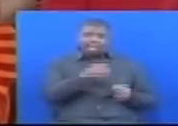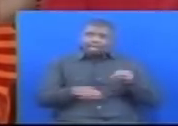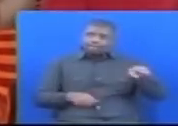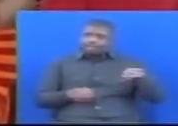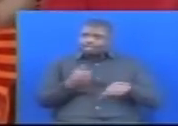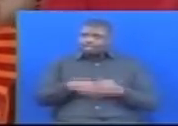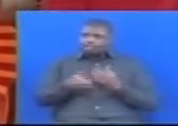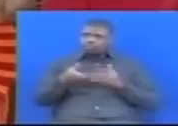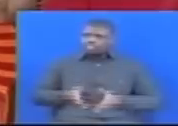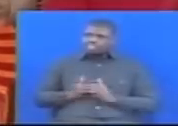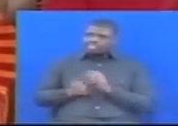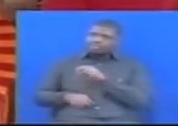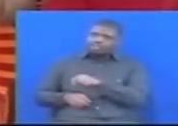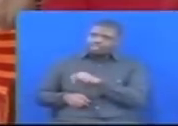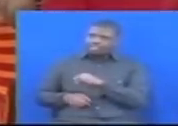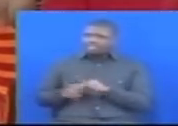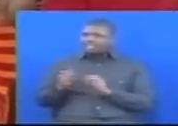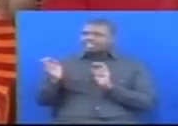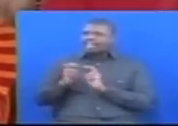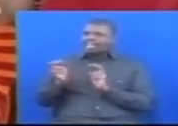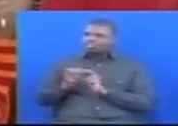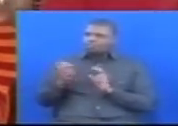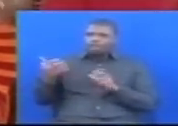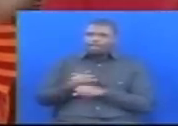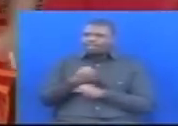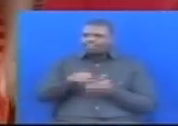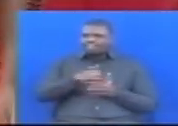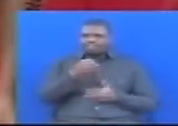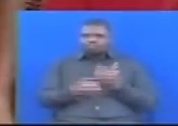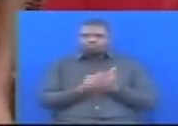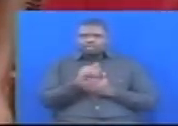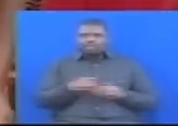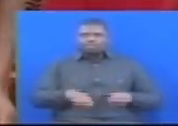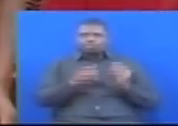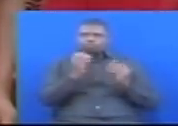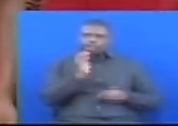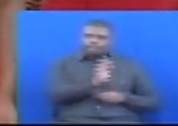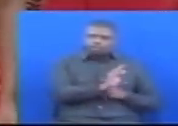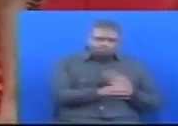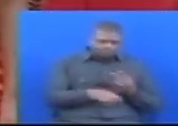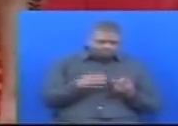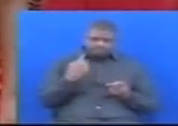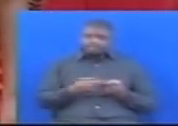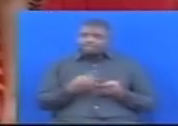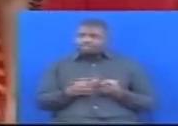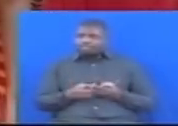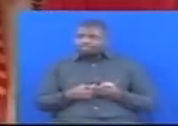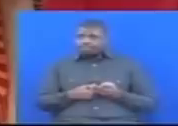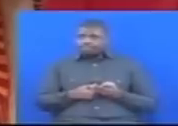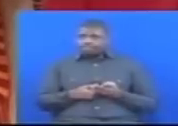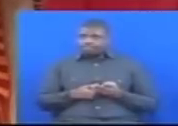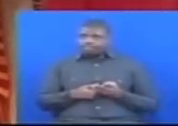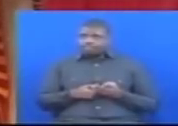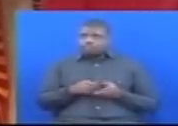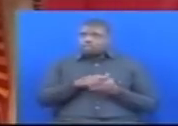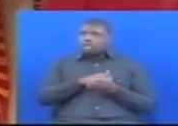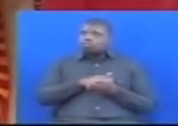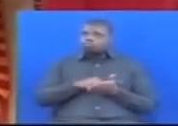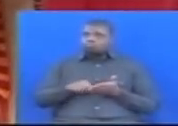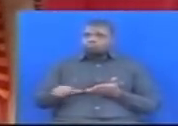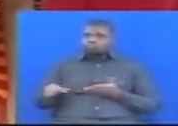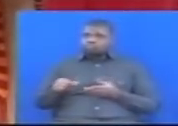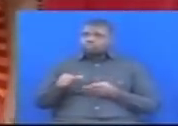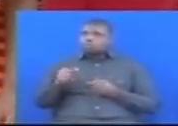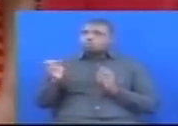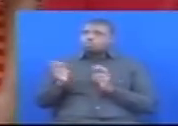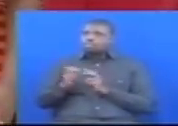katika uzalishaji wa umeme pale ambako TANESCO wanakuwa hawapati faida kutokana na mauzo yao? Swali la pili. Wanunuzi